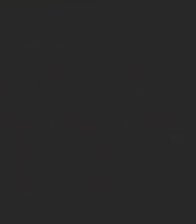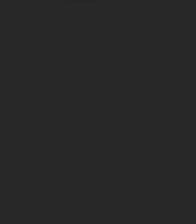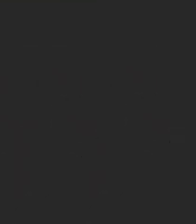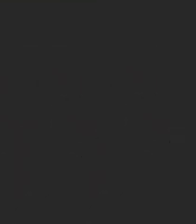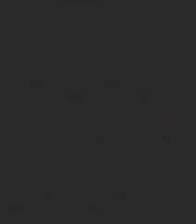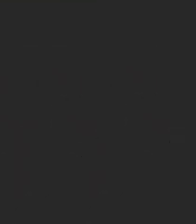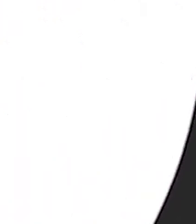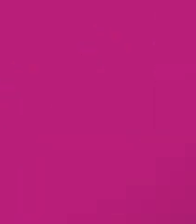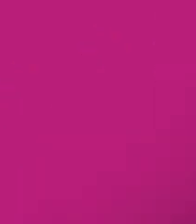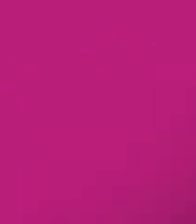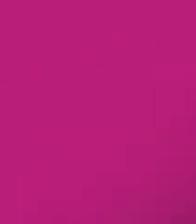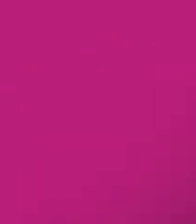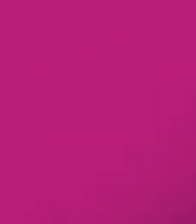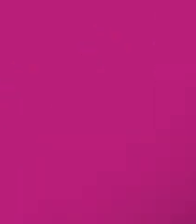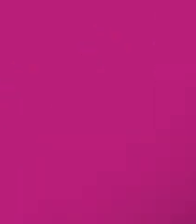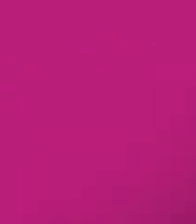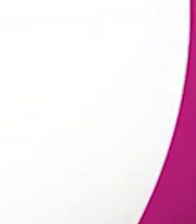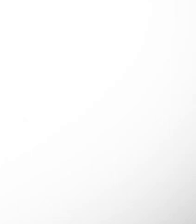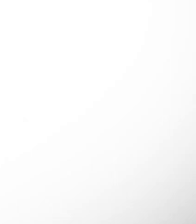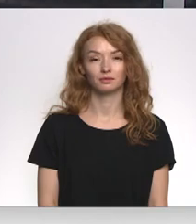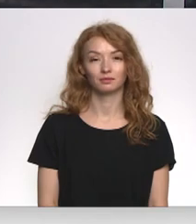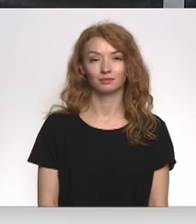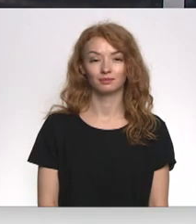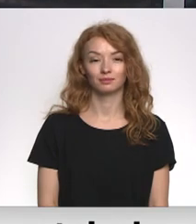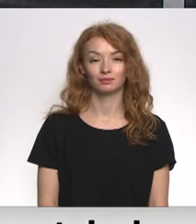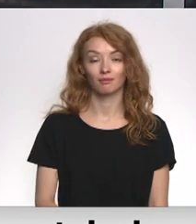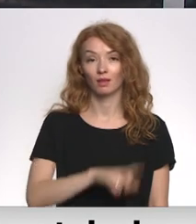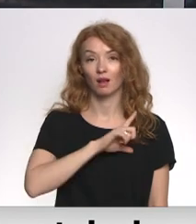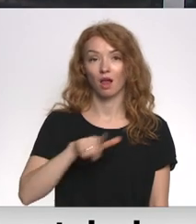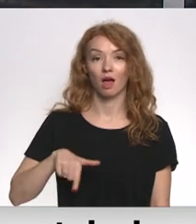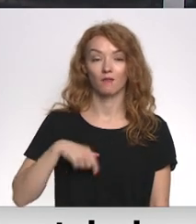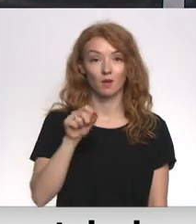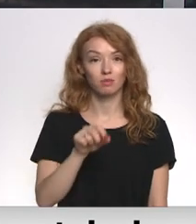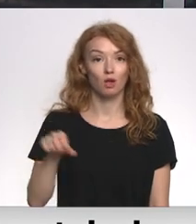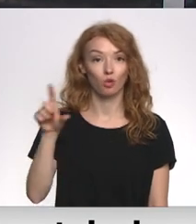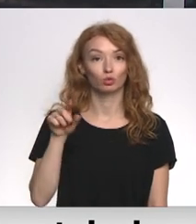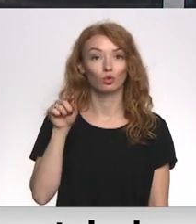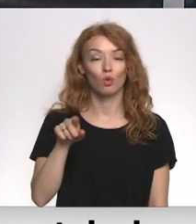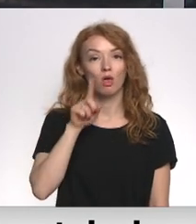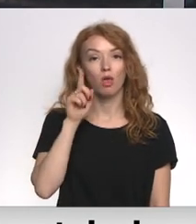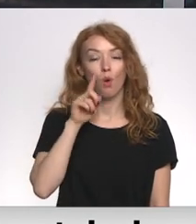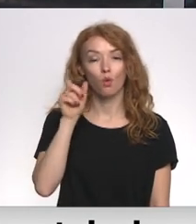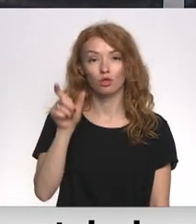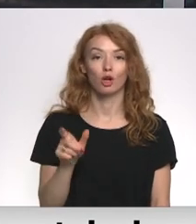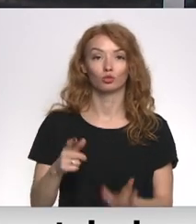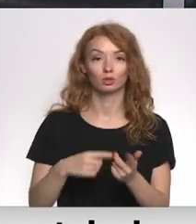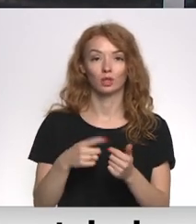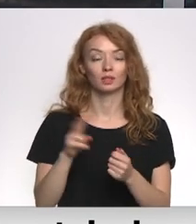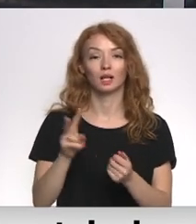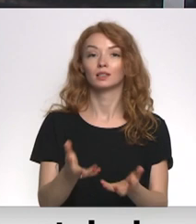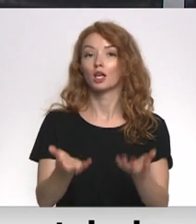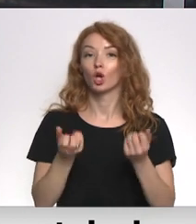Re, viss ēters ir te! Latvijā pieaudzis to jauniešu īpatsvars, kuri ieguvoši